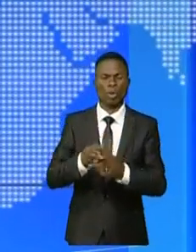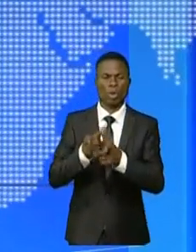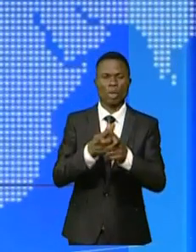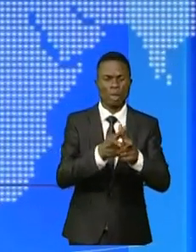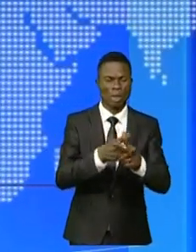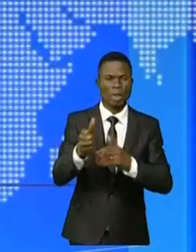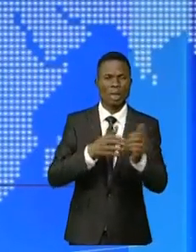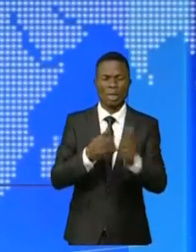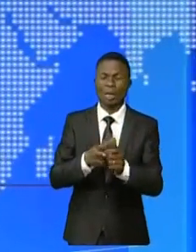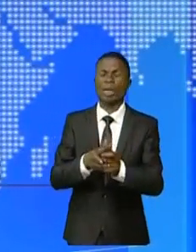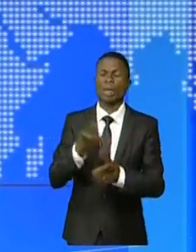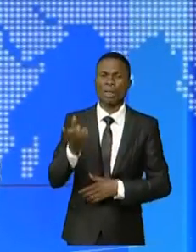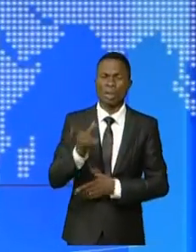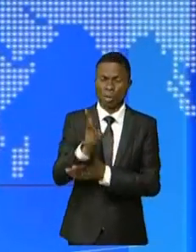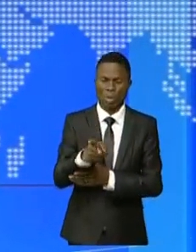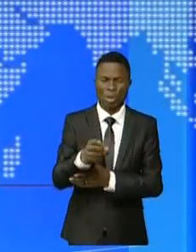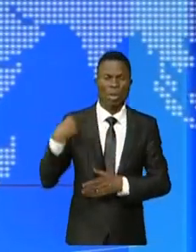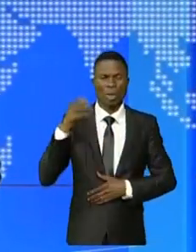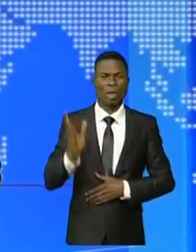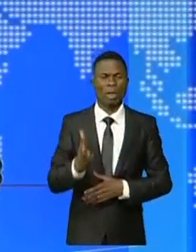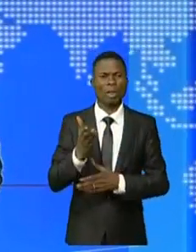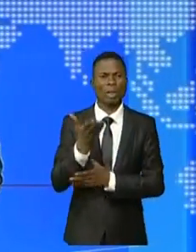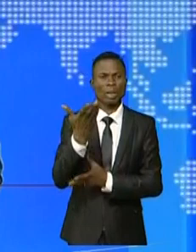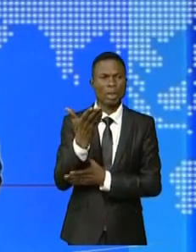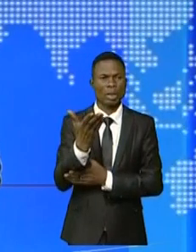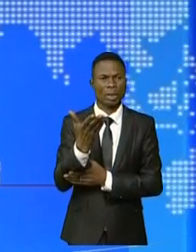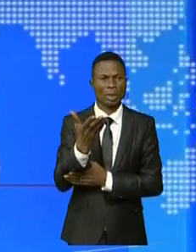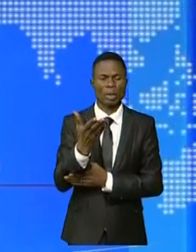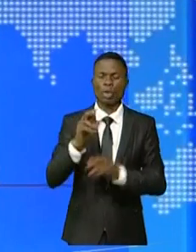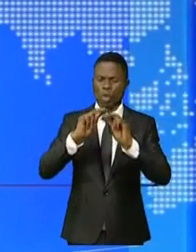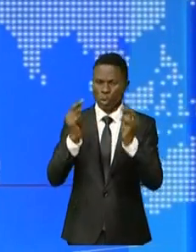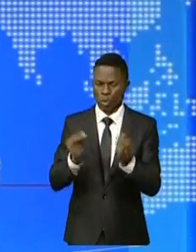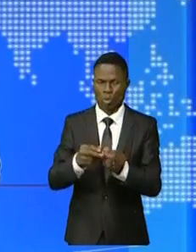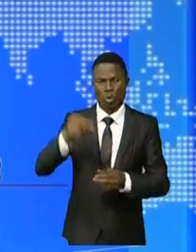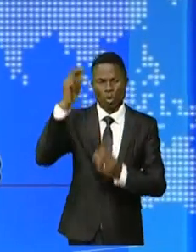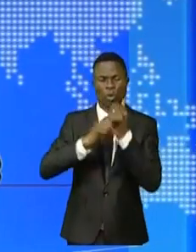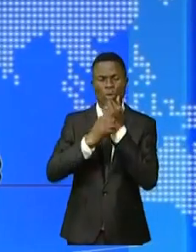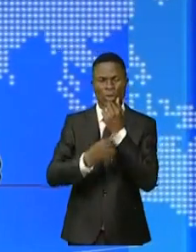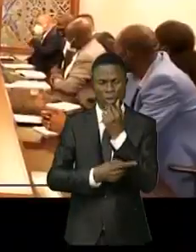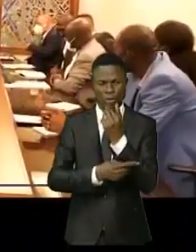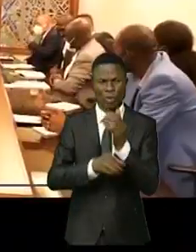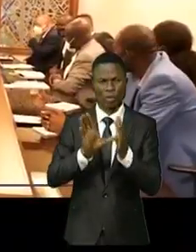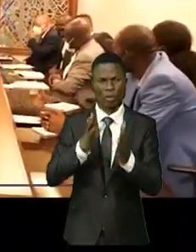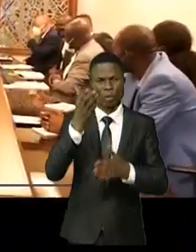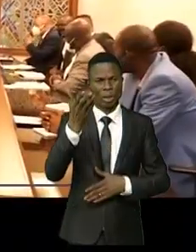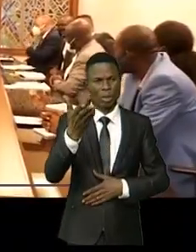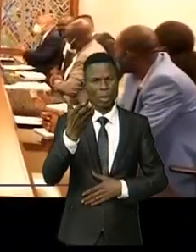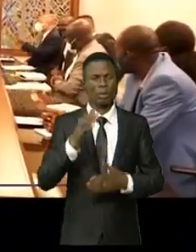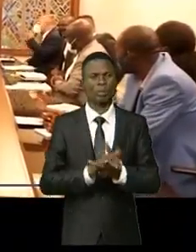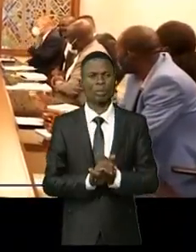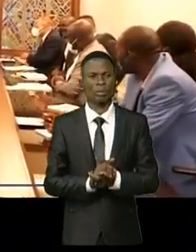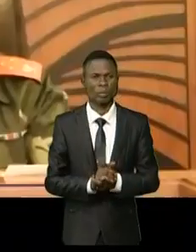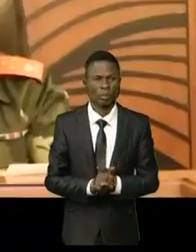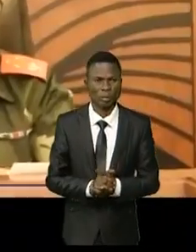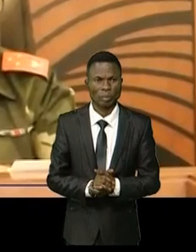légères et de petit calibre. Le gouverneur a accordé l'implantation de cette structure dans le Nord Kivu. Reportage. La circulation des armes légères et